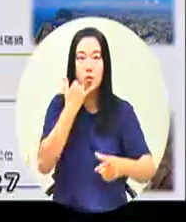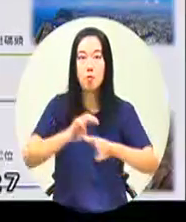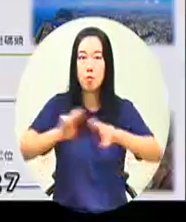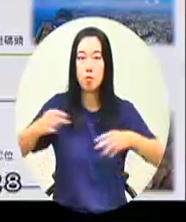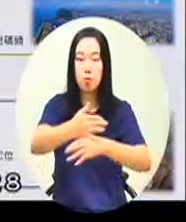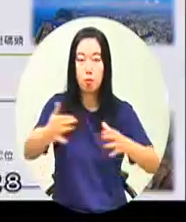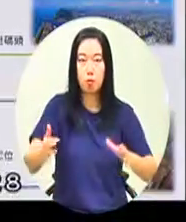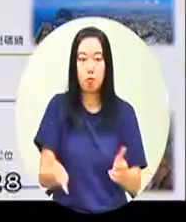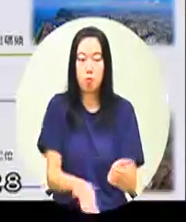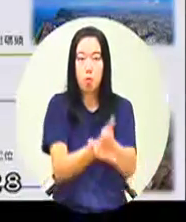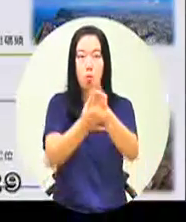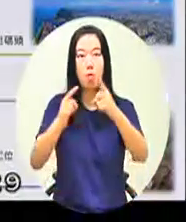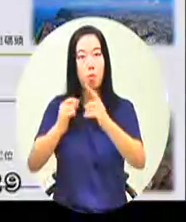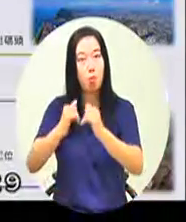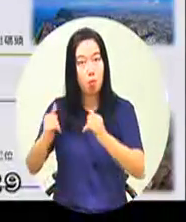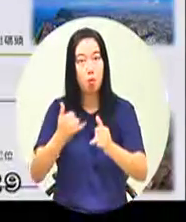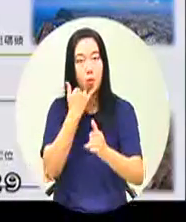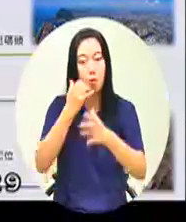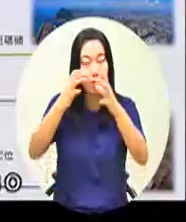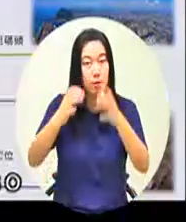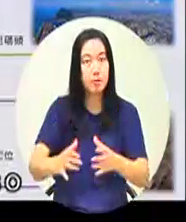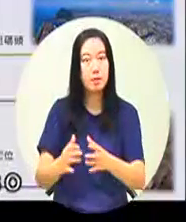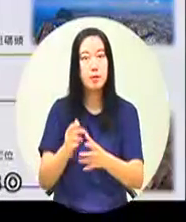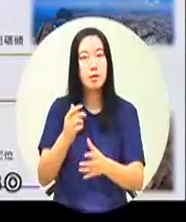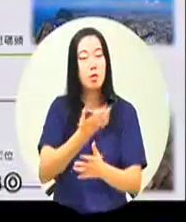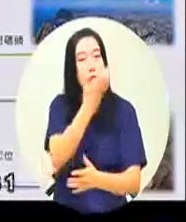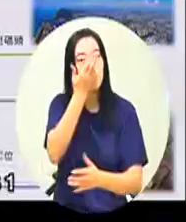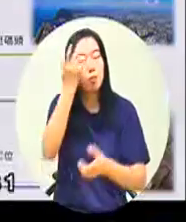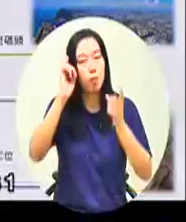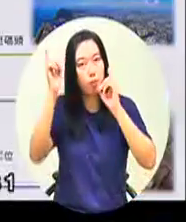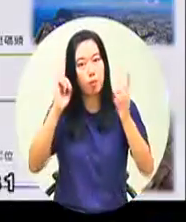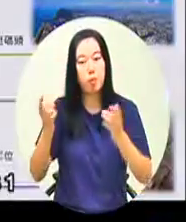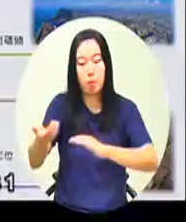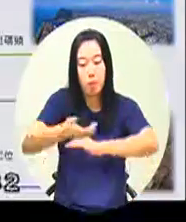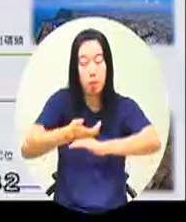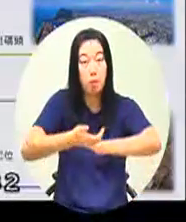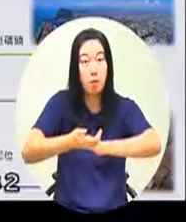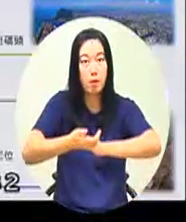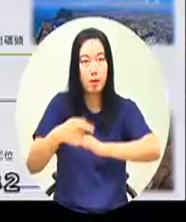间，鼓励民间来新建游艇码头。那第三个，整个在